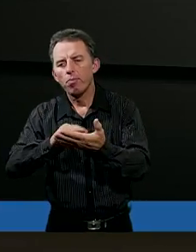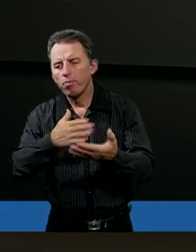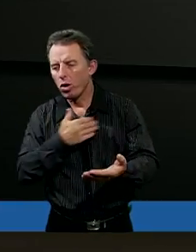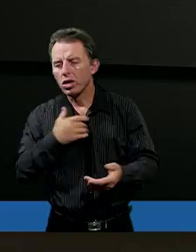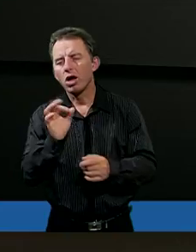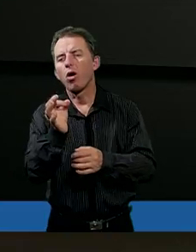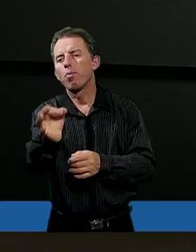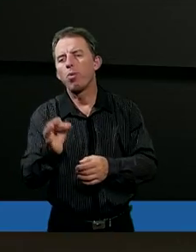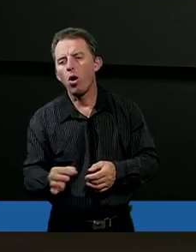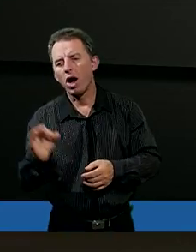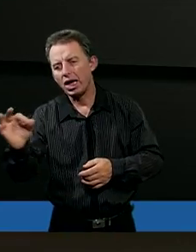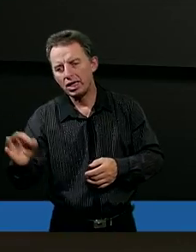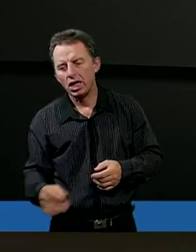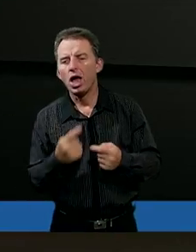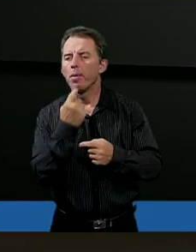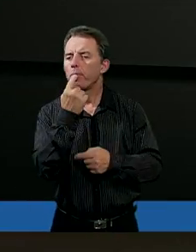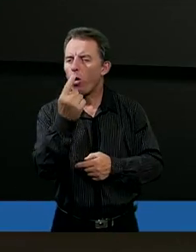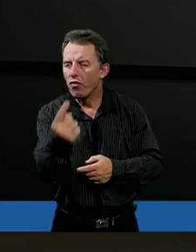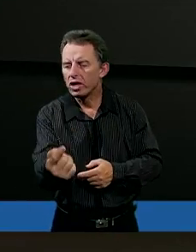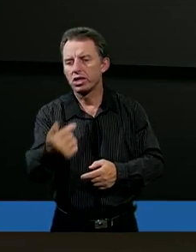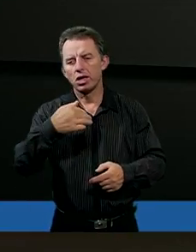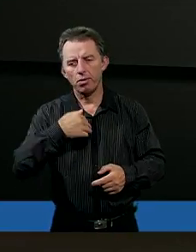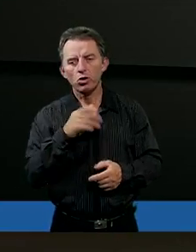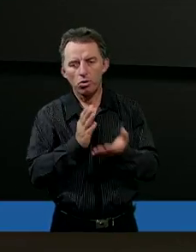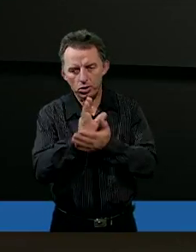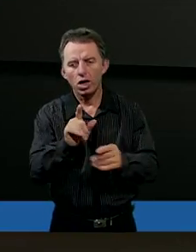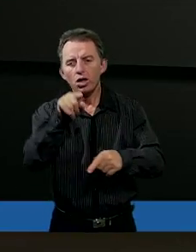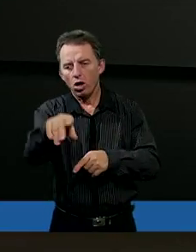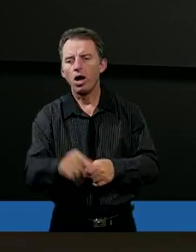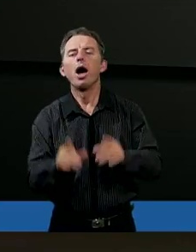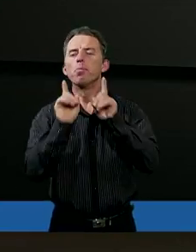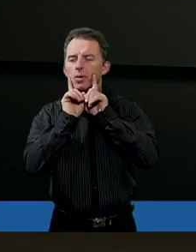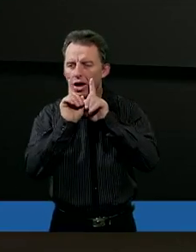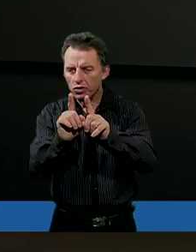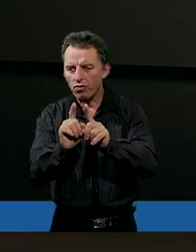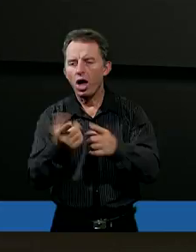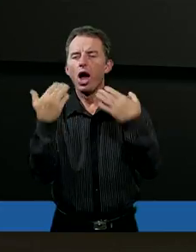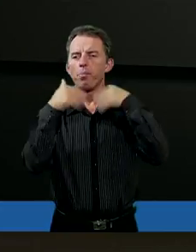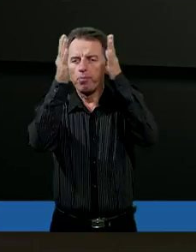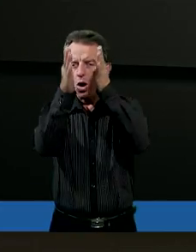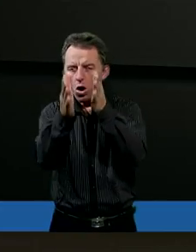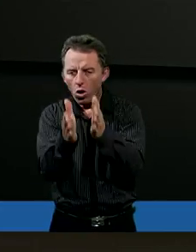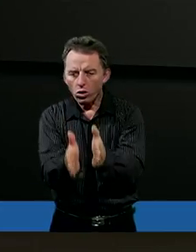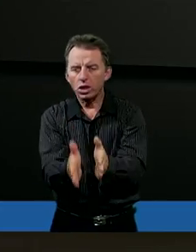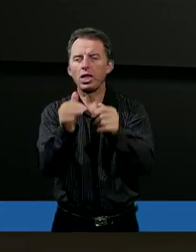poezja, ale powiedzcie mi, czy to była realna postać, czy postać